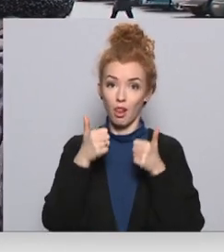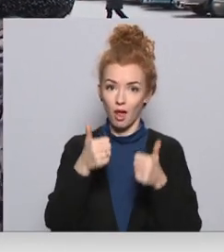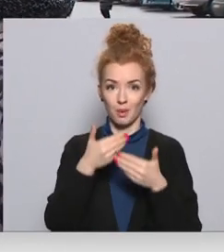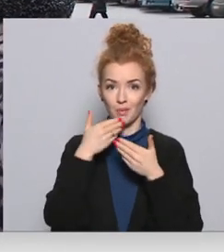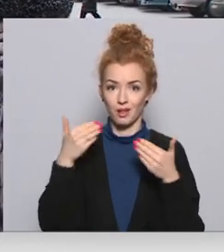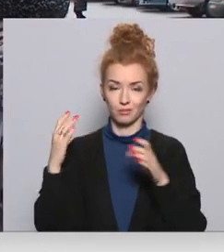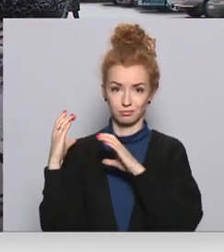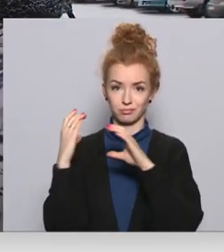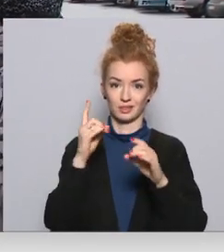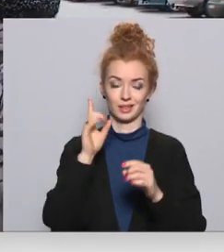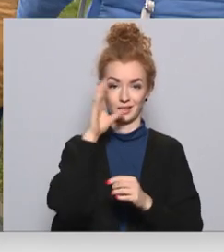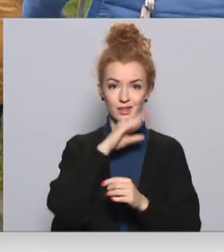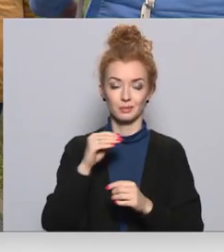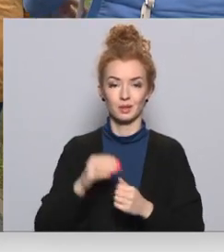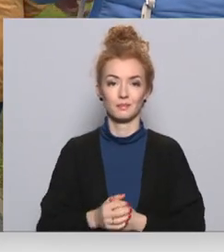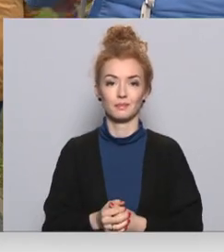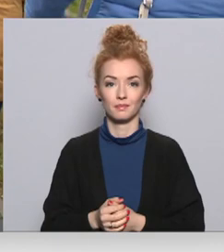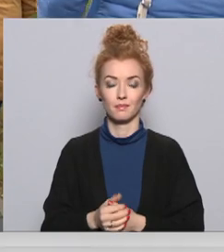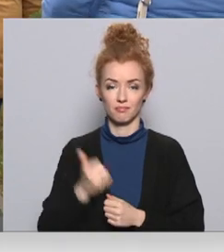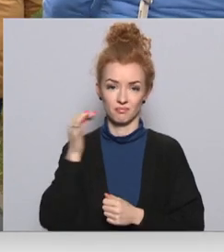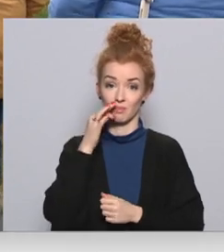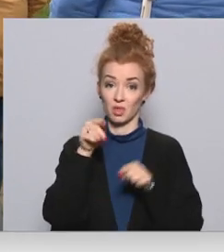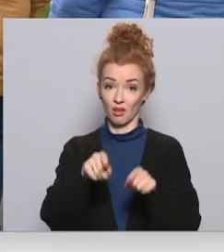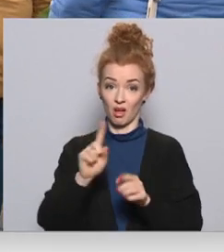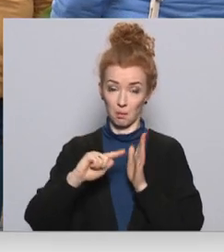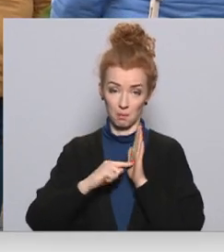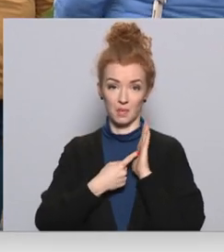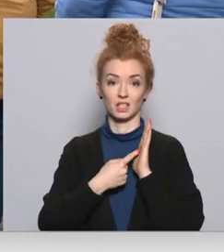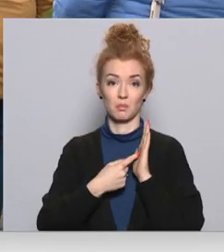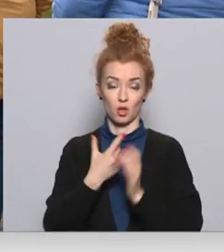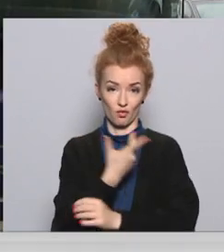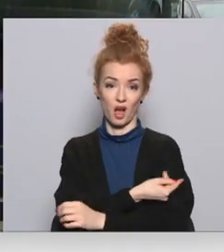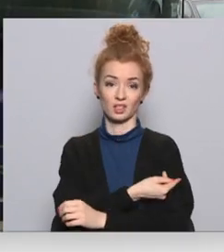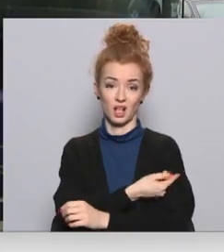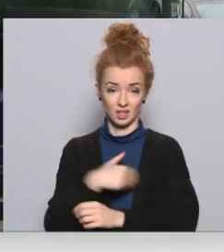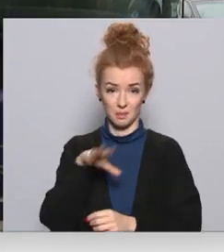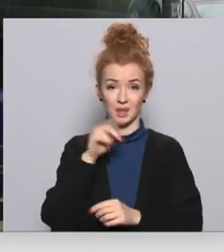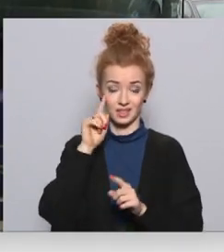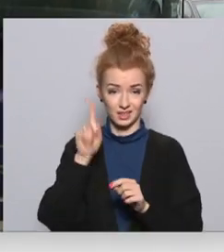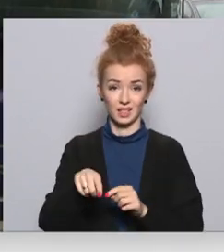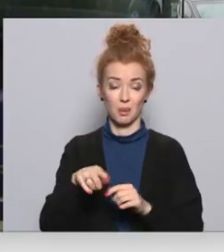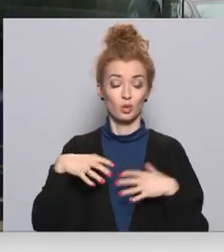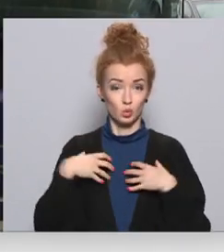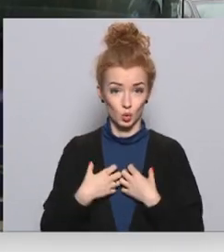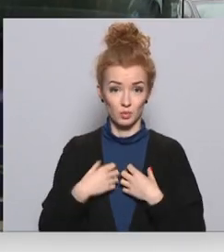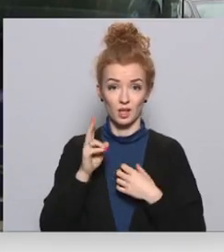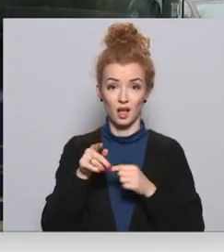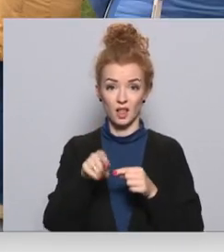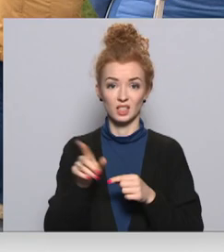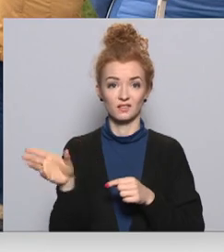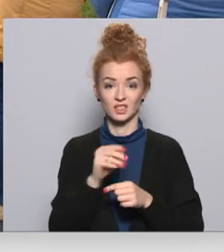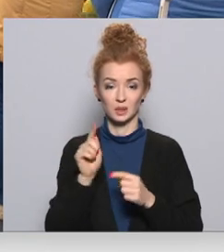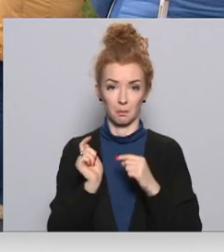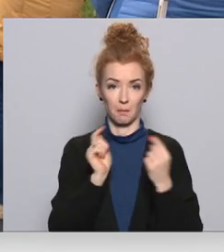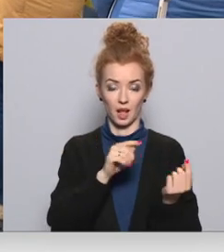izbraukuma vakcinācija ir. Tā ir piespiedu vakcinācija, mēs taču visi to zinām. Pats bēdīgākais ir tas, ka tas viss ir pret likumu,